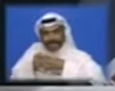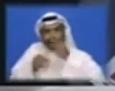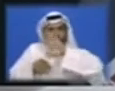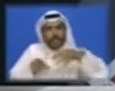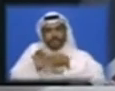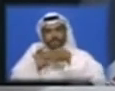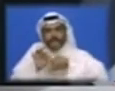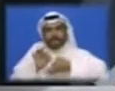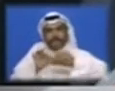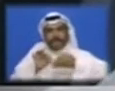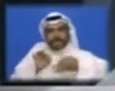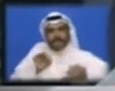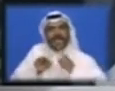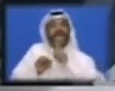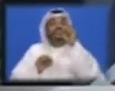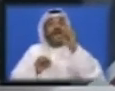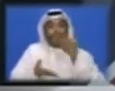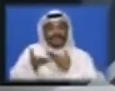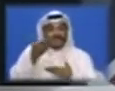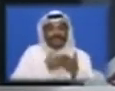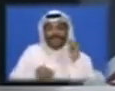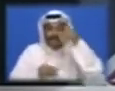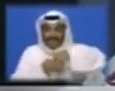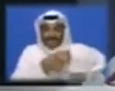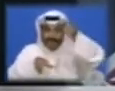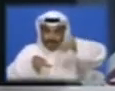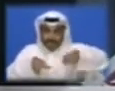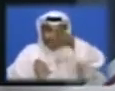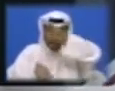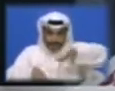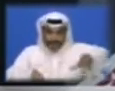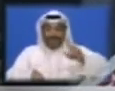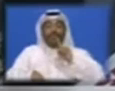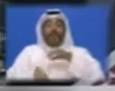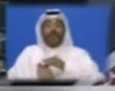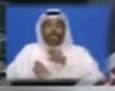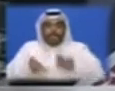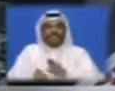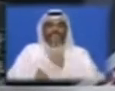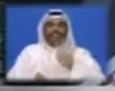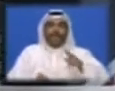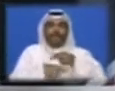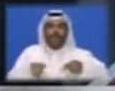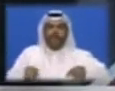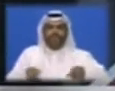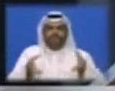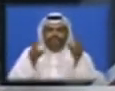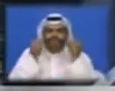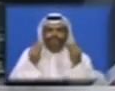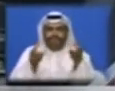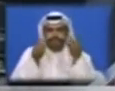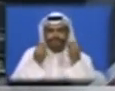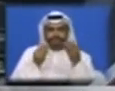في العلاقات بين البرلمان المغربي مجلس النواب بالخصوص ومجلس الأمة الكويتي، تفاصيل كذلك